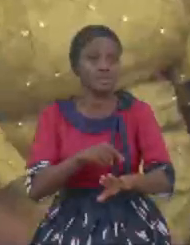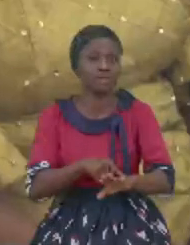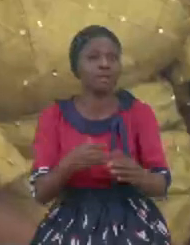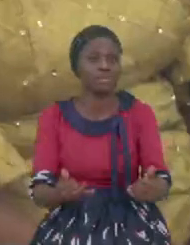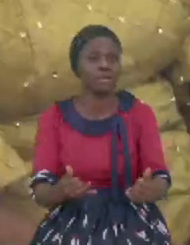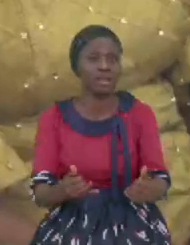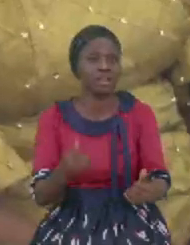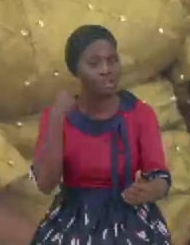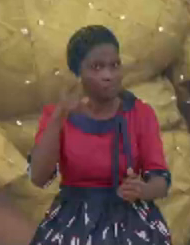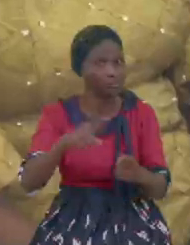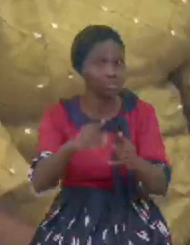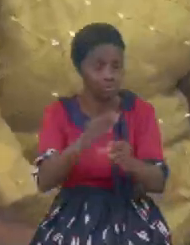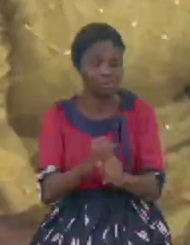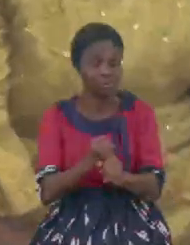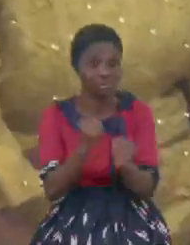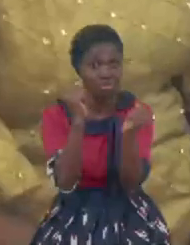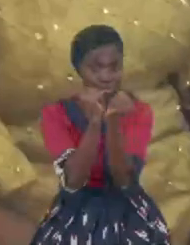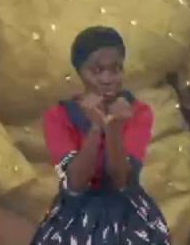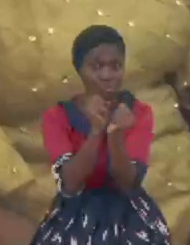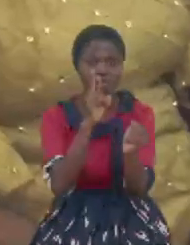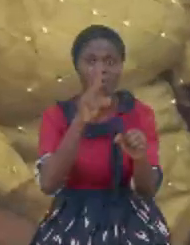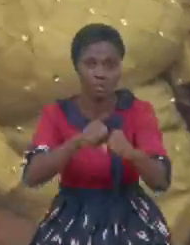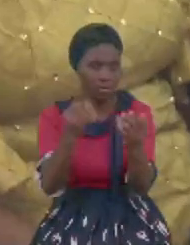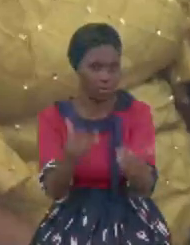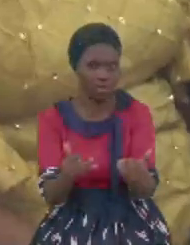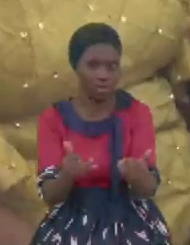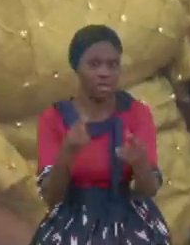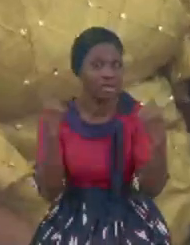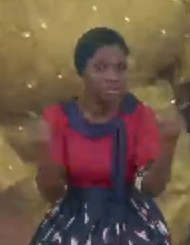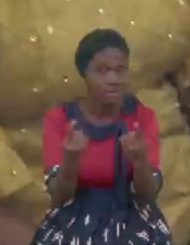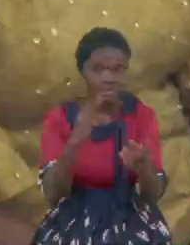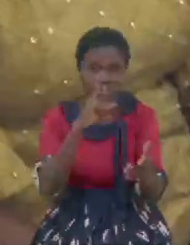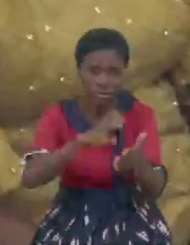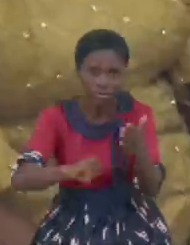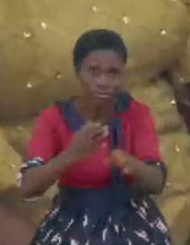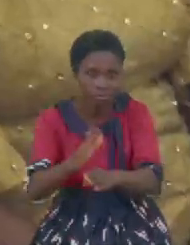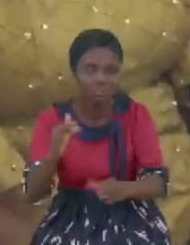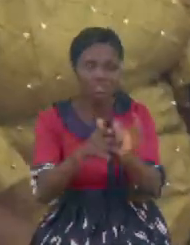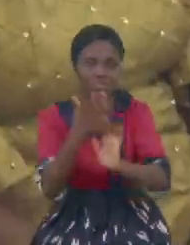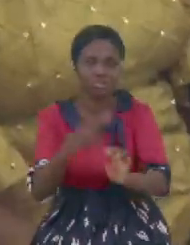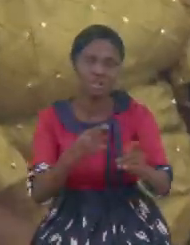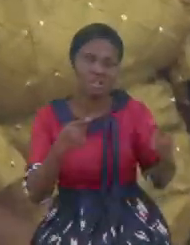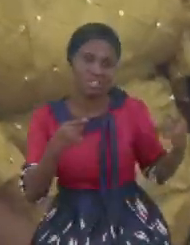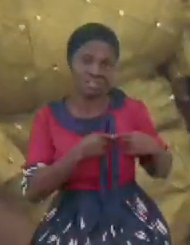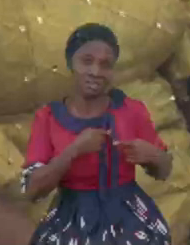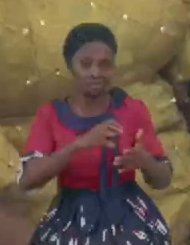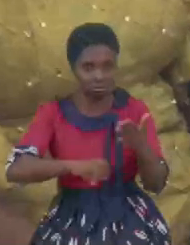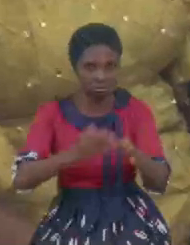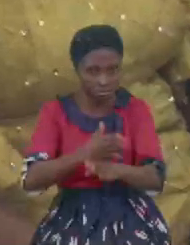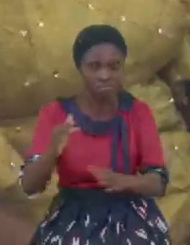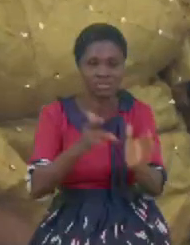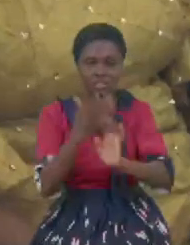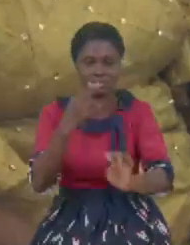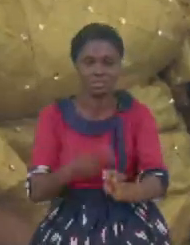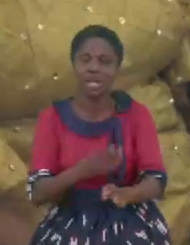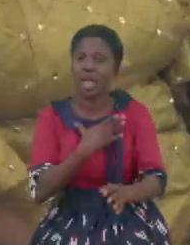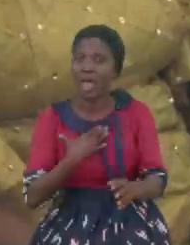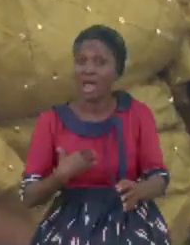Il est l'heure de recevoir. Les jours se brisent maintenant. Les péchés sont ôtés maintenant. La culpabilité est